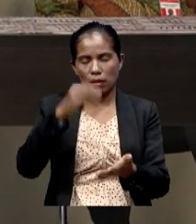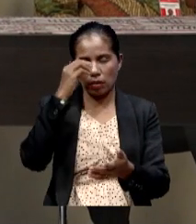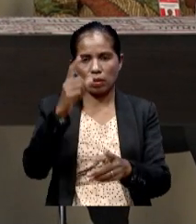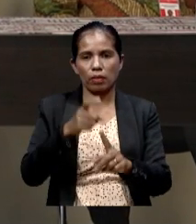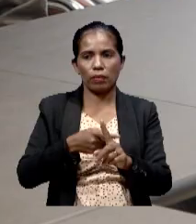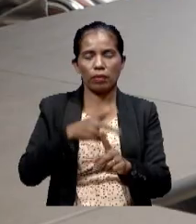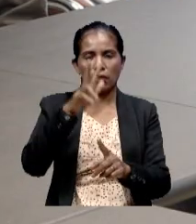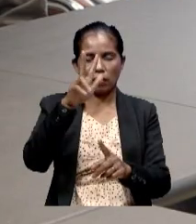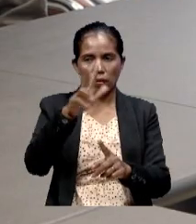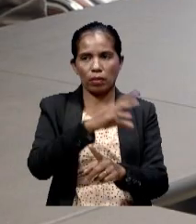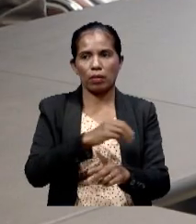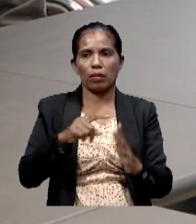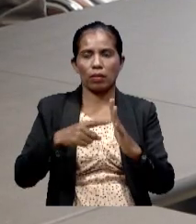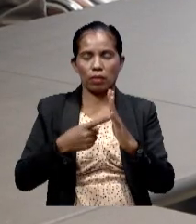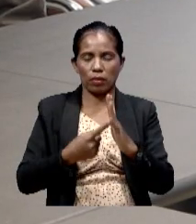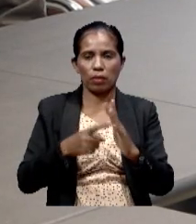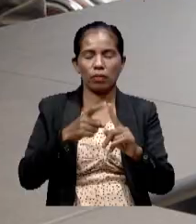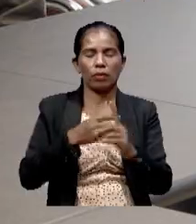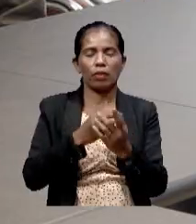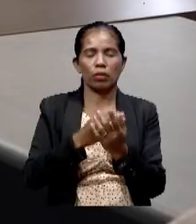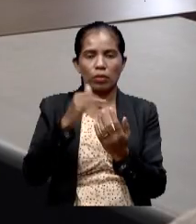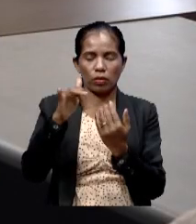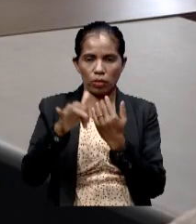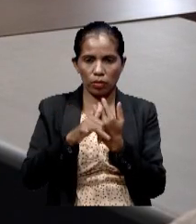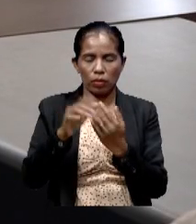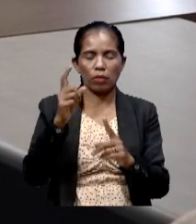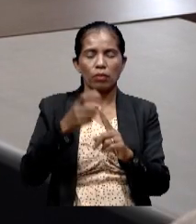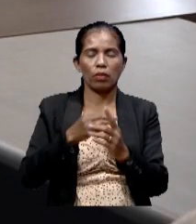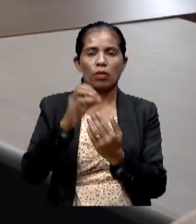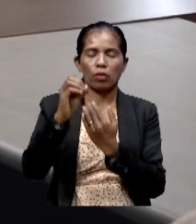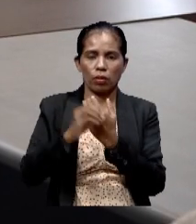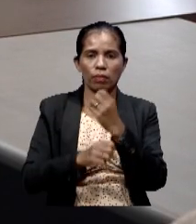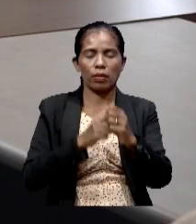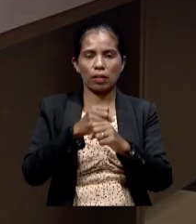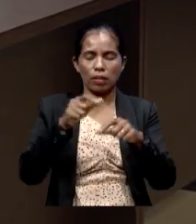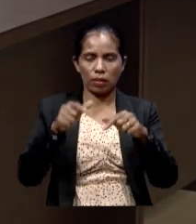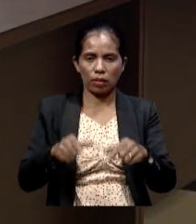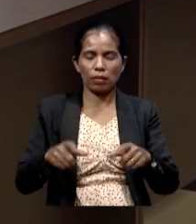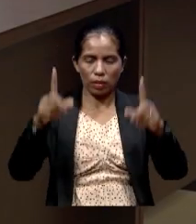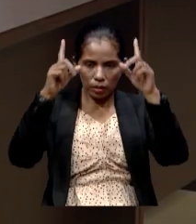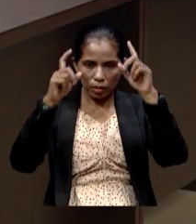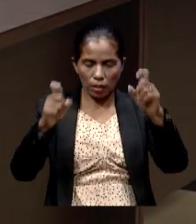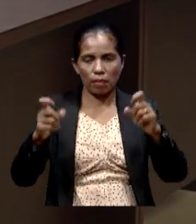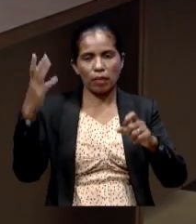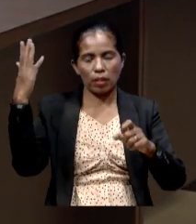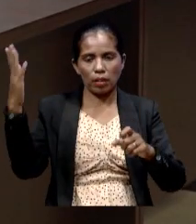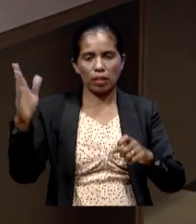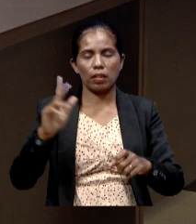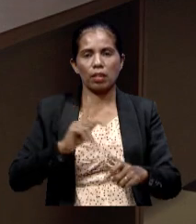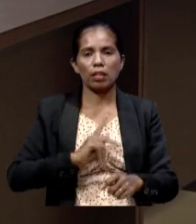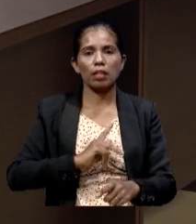durante fulan tolu hahu husi fulan Julho to fulan Otobru tinang ne molok bahalau exame equivalensia ia